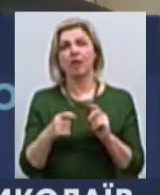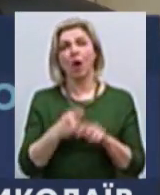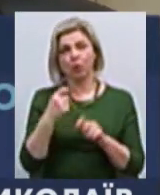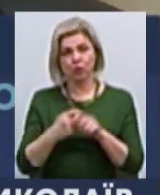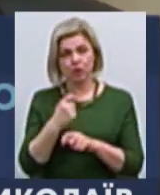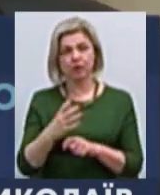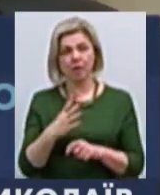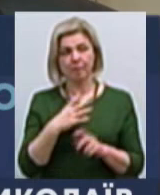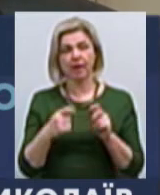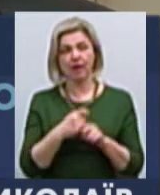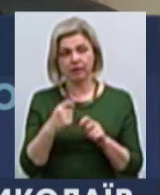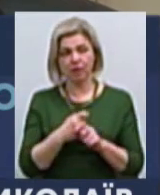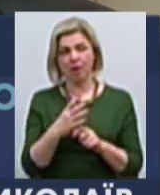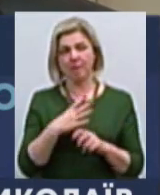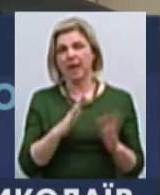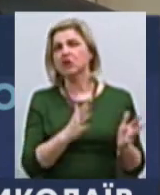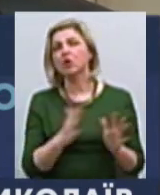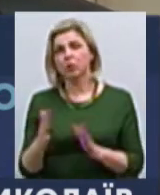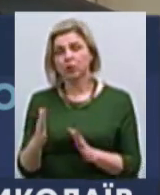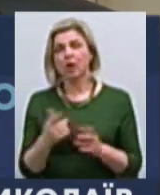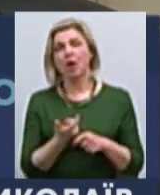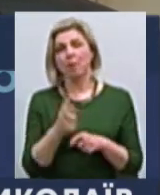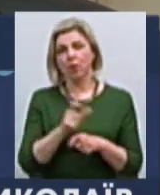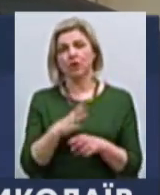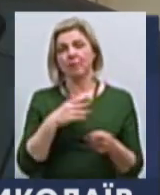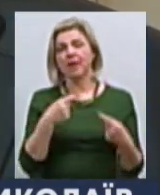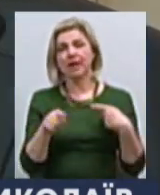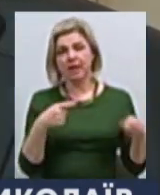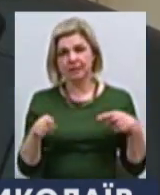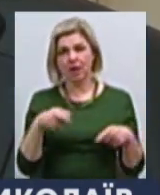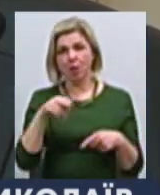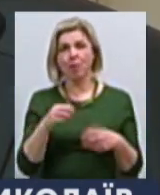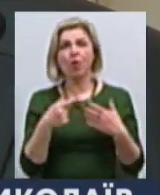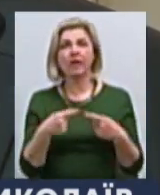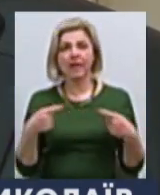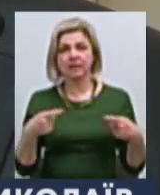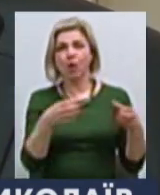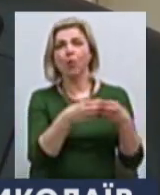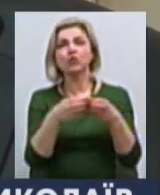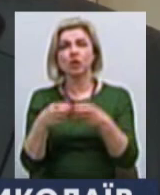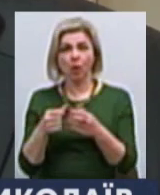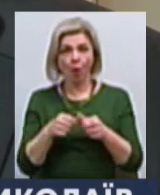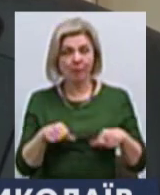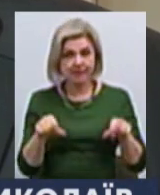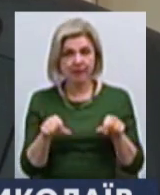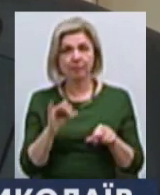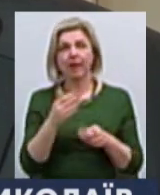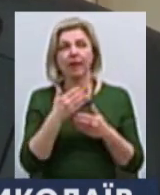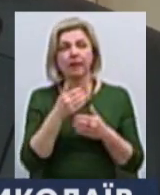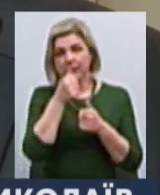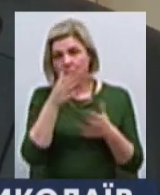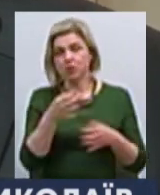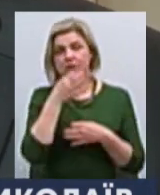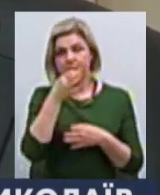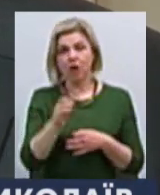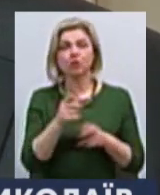більш ситуативними, вони більше були розрізнені по різним дільничним виборчим комісіям, і ми не можемо сказати,